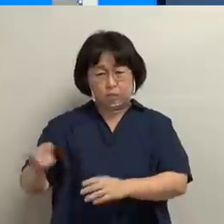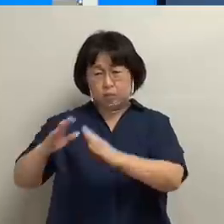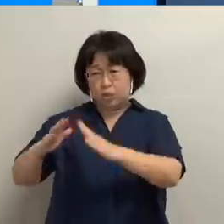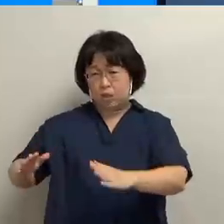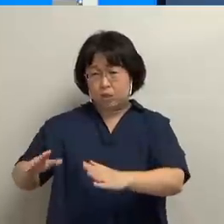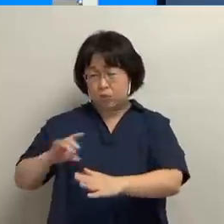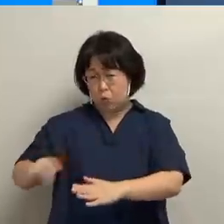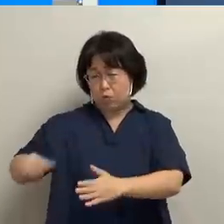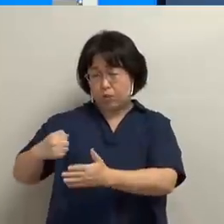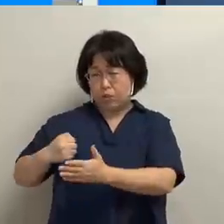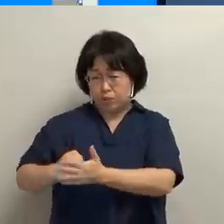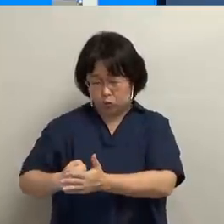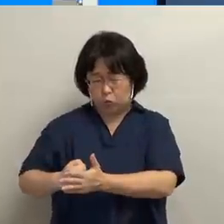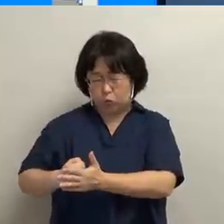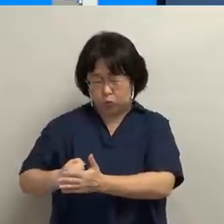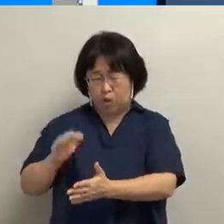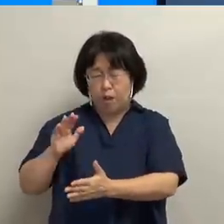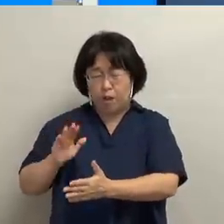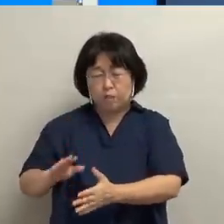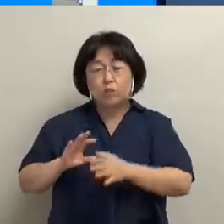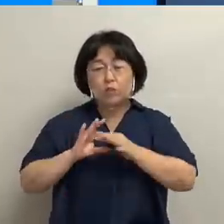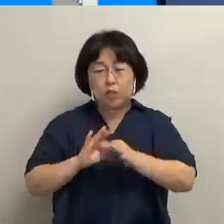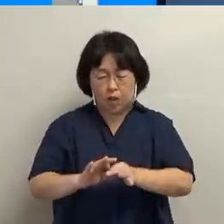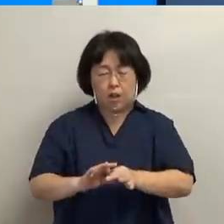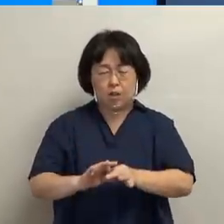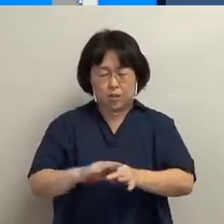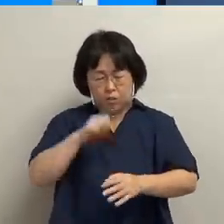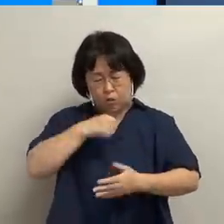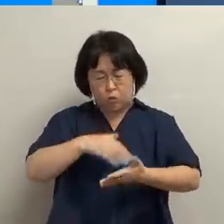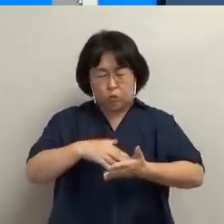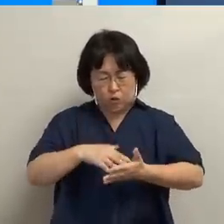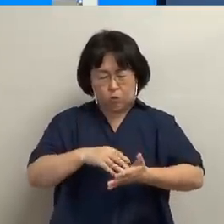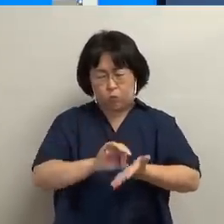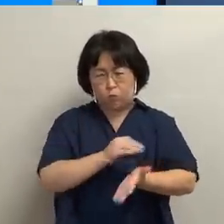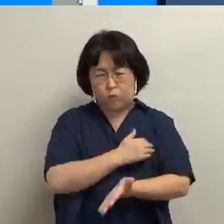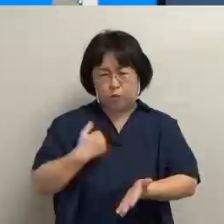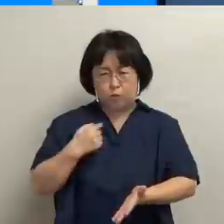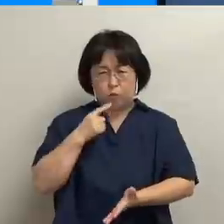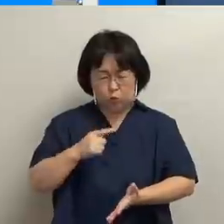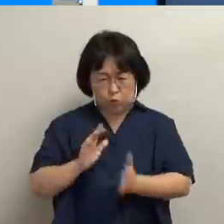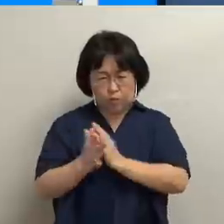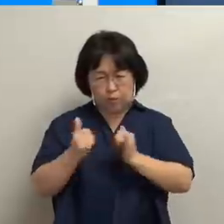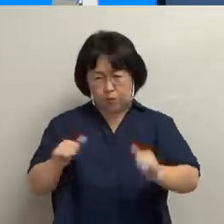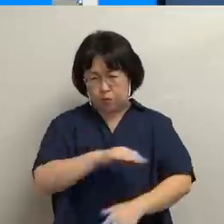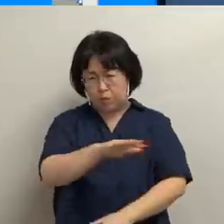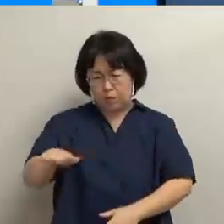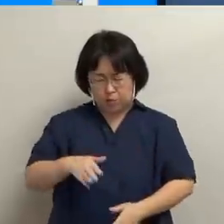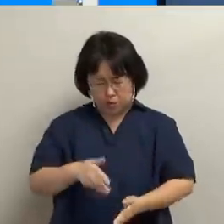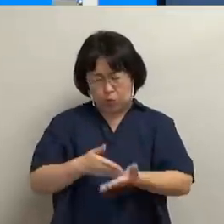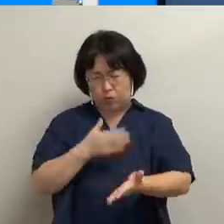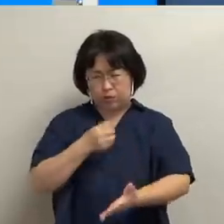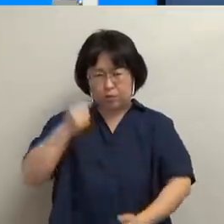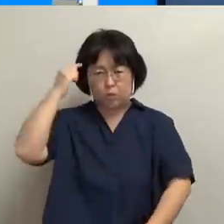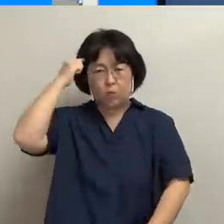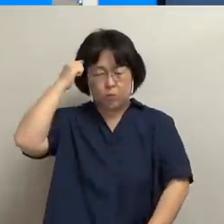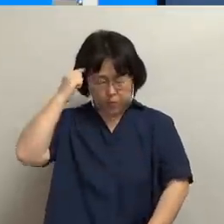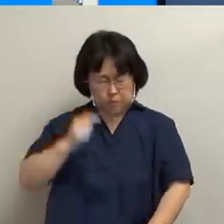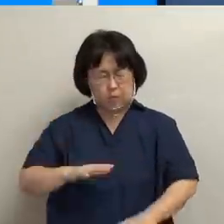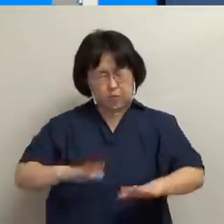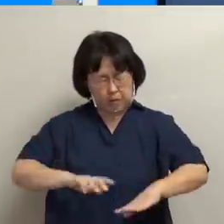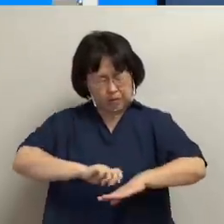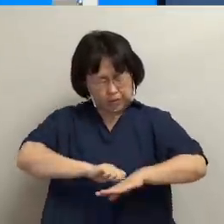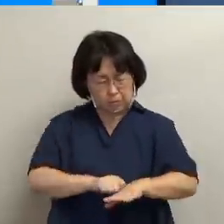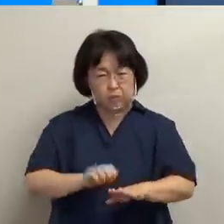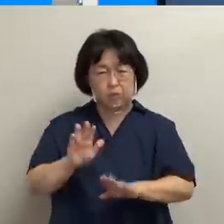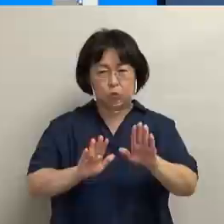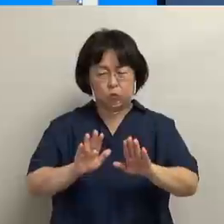いうさんを執行できているということはあ重ねてこれはですね県民の皆さんにお伝えしていきたいとおもいます大変厳しい状況です来週末の